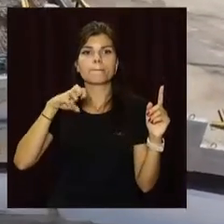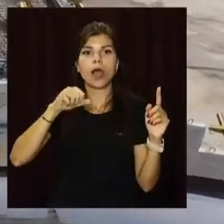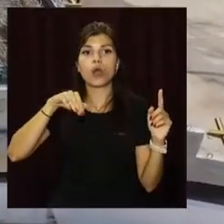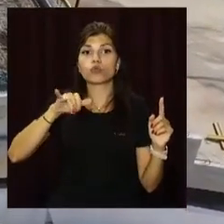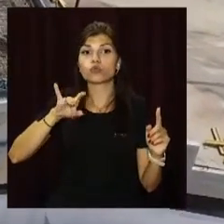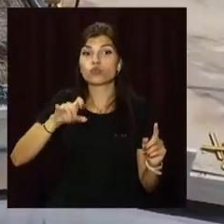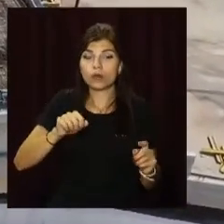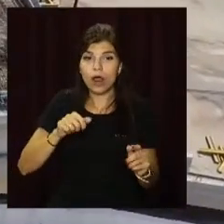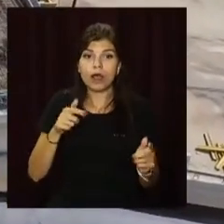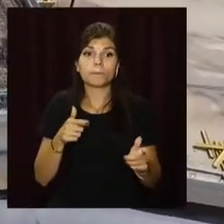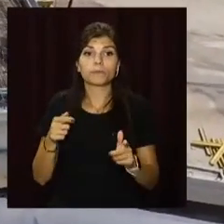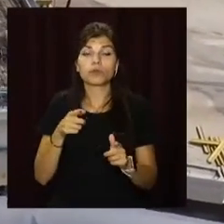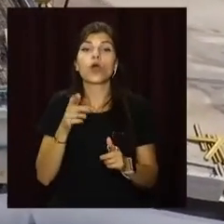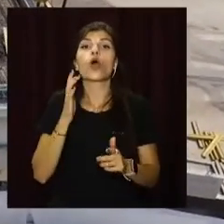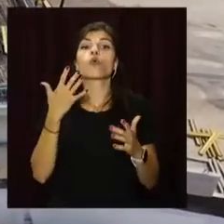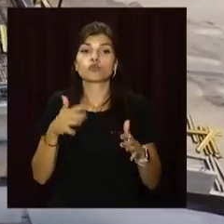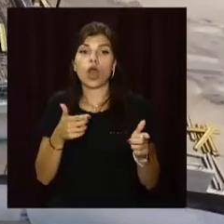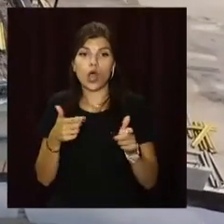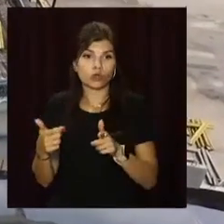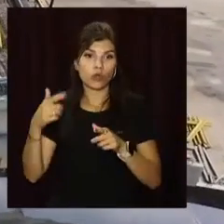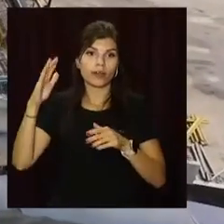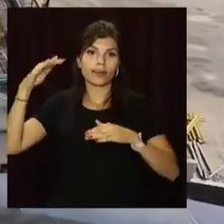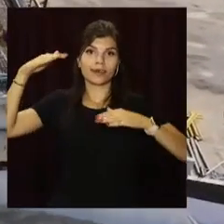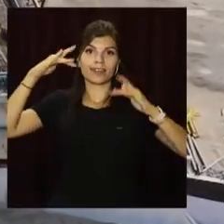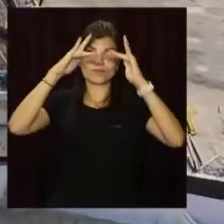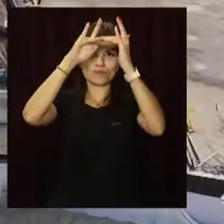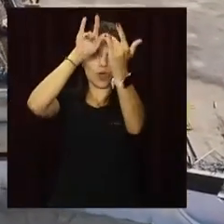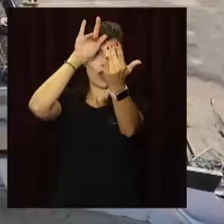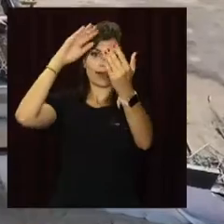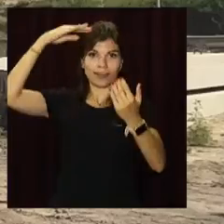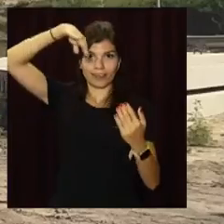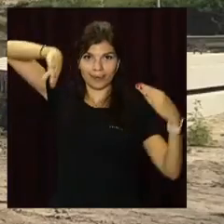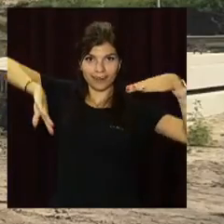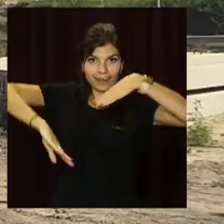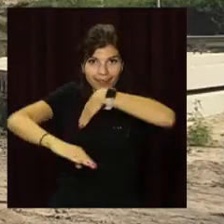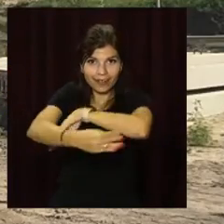плиту. Крім того, вже готові з'їзди з одного боку майбутнього